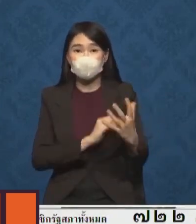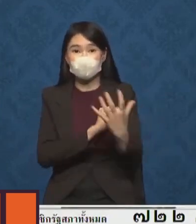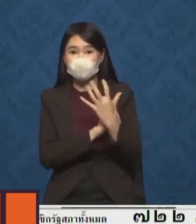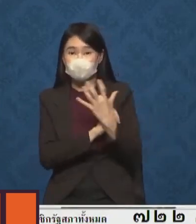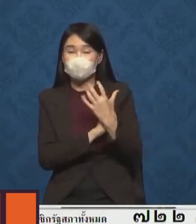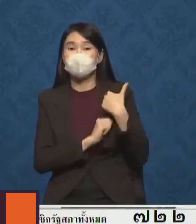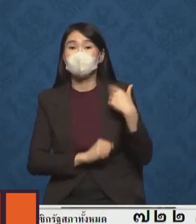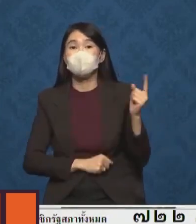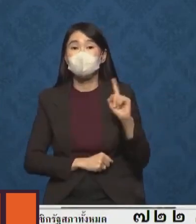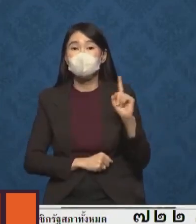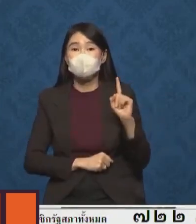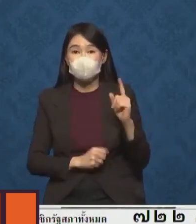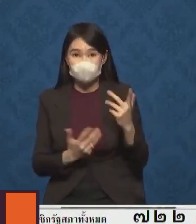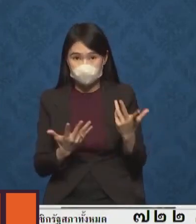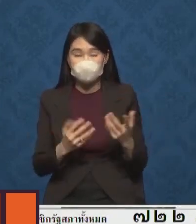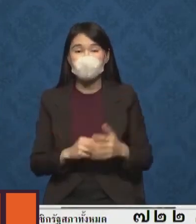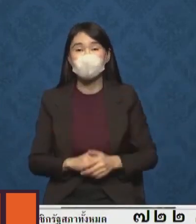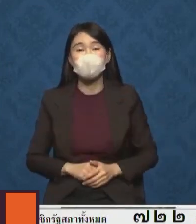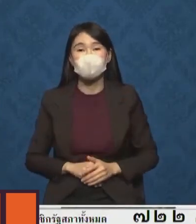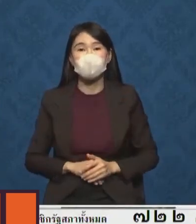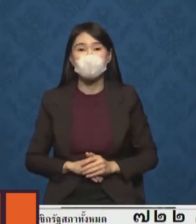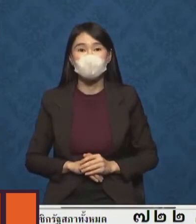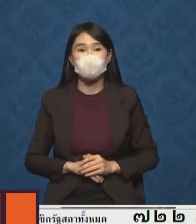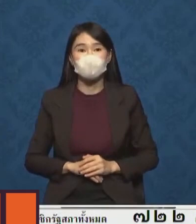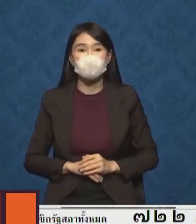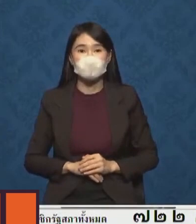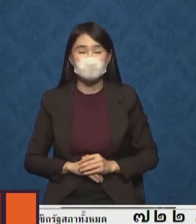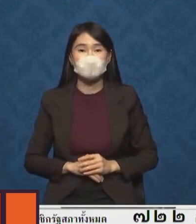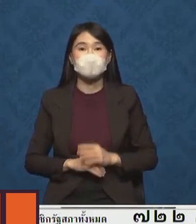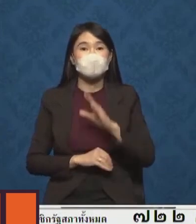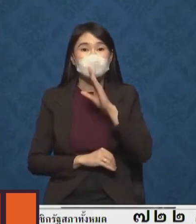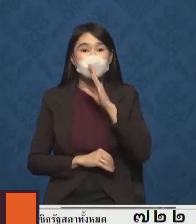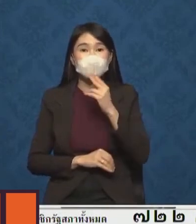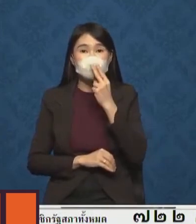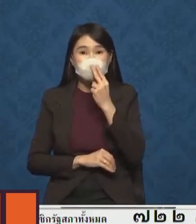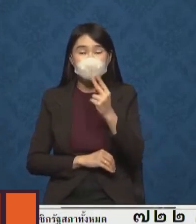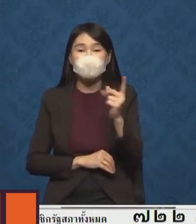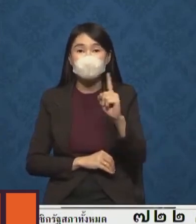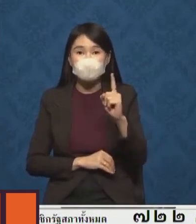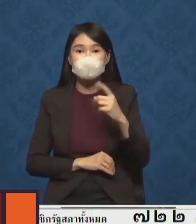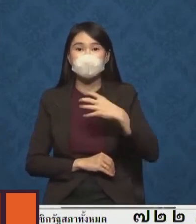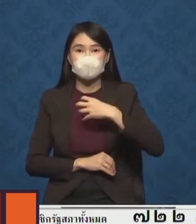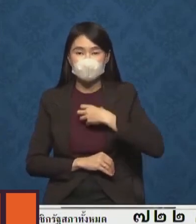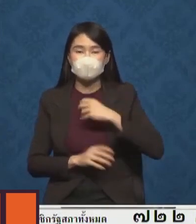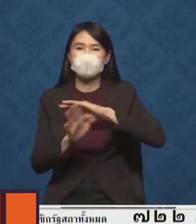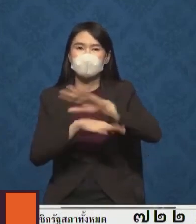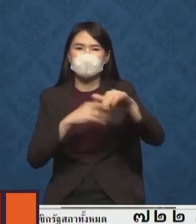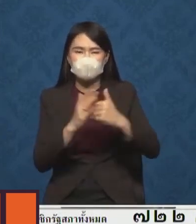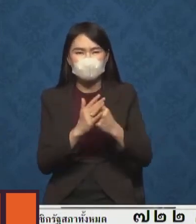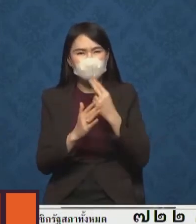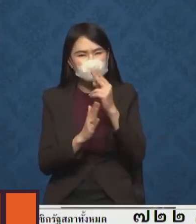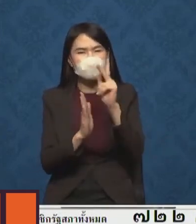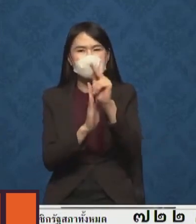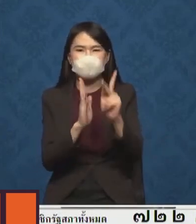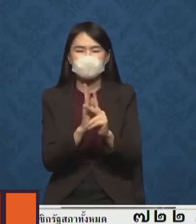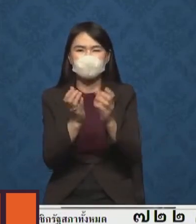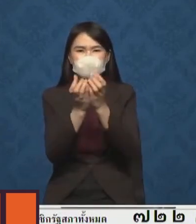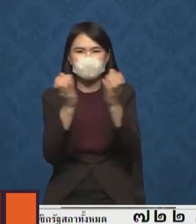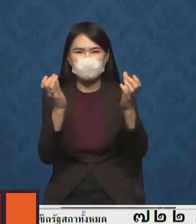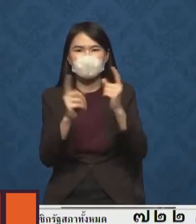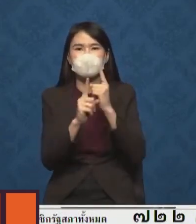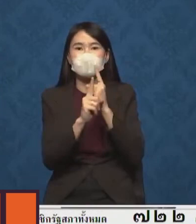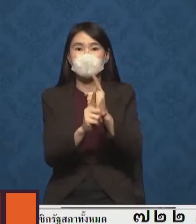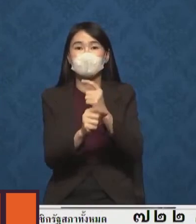ใช้ตามรฐธรมนูนที่ผมบอกวผมเดินตามนั้นเพรวาผมเดินทุกอย่างตามรัฐธรรมนูนมาตา 45